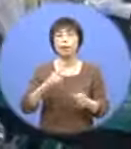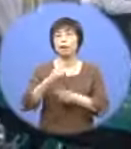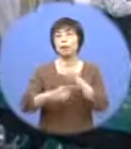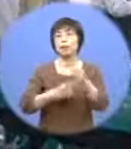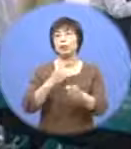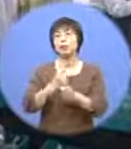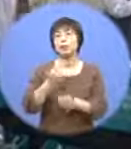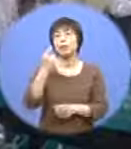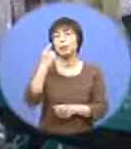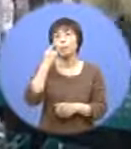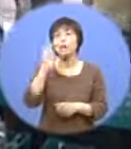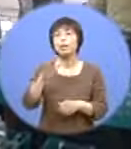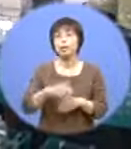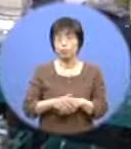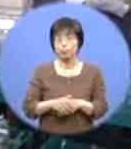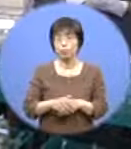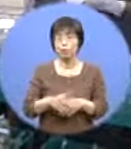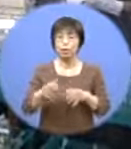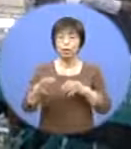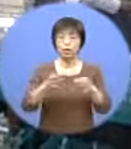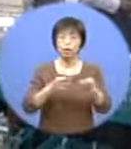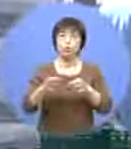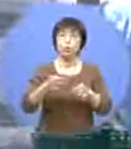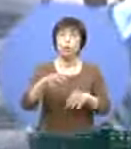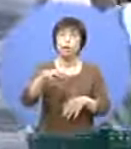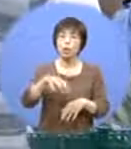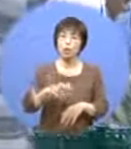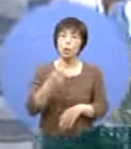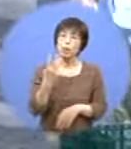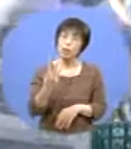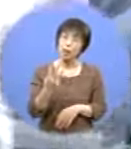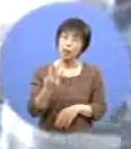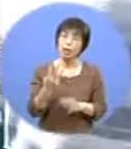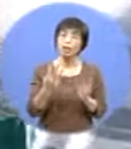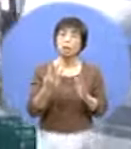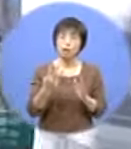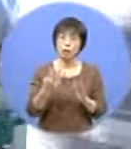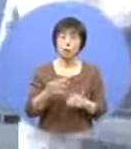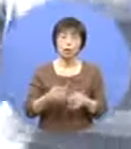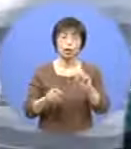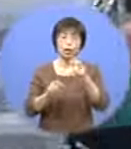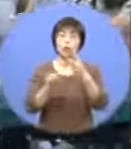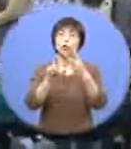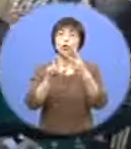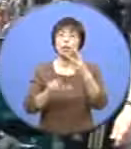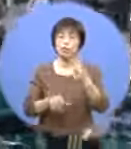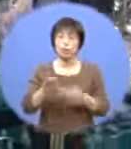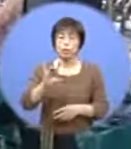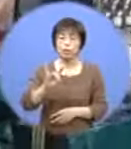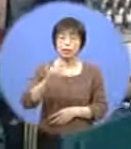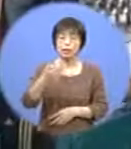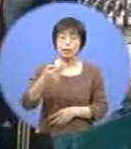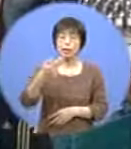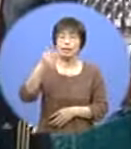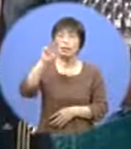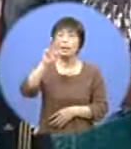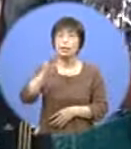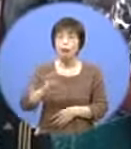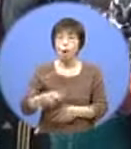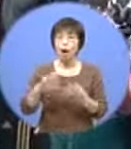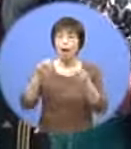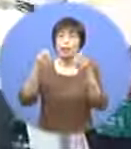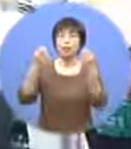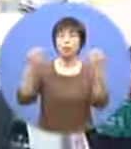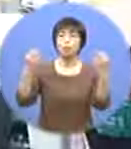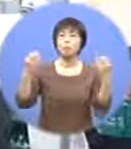い、直売所3回ぐらいと、あとあの12月にこちらで岸川イルミネーションっていう催しが